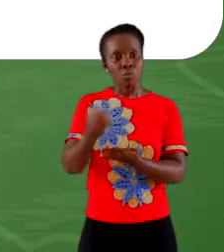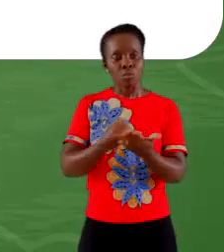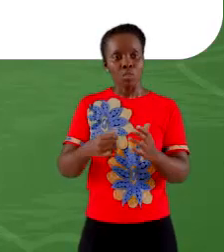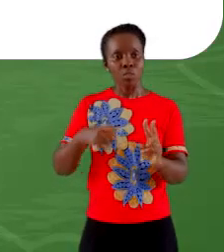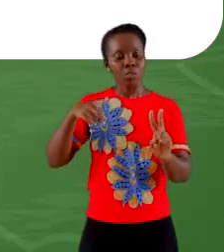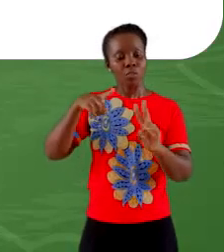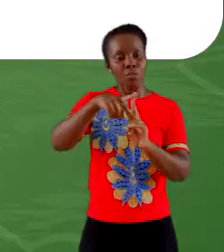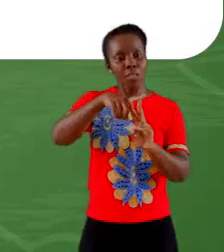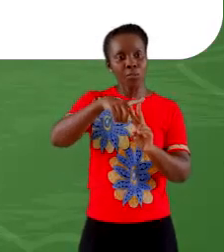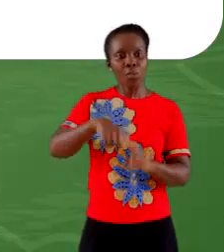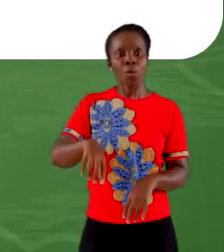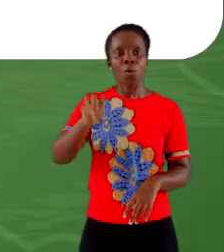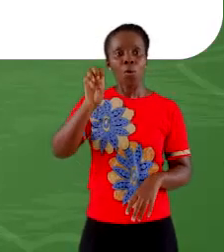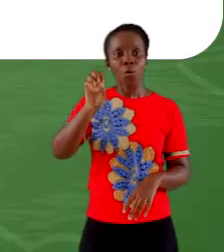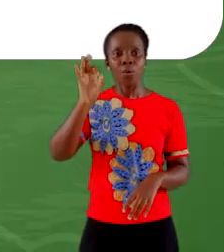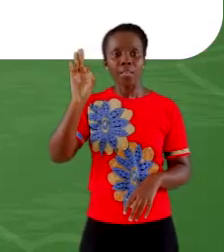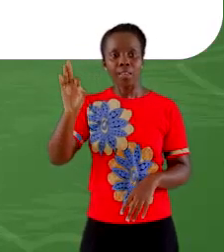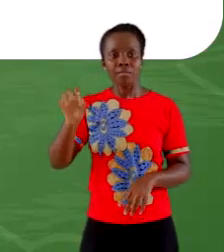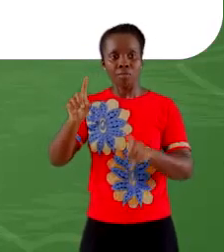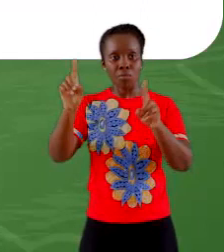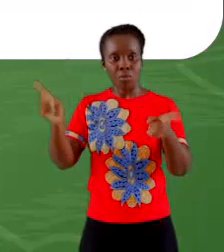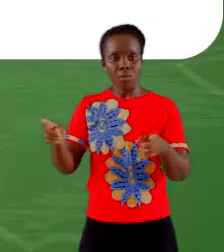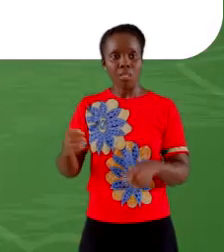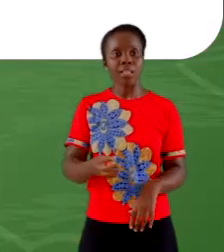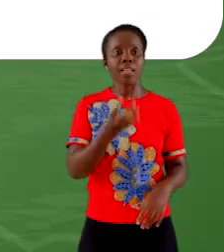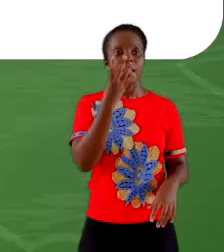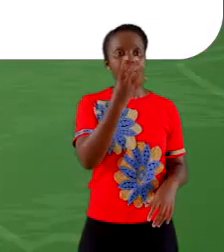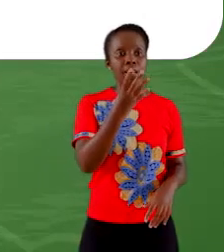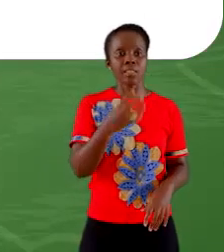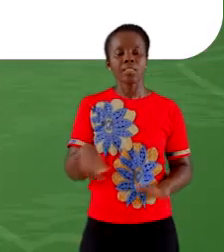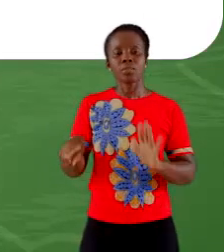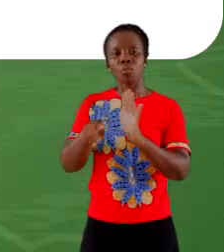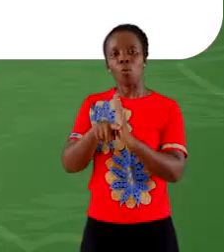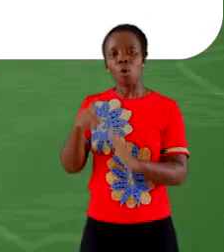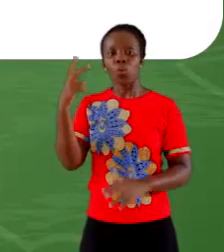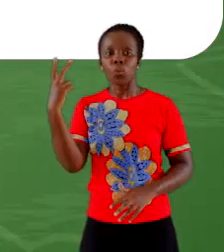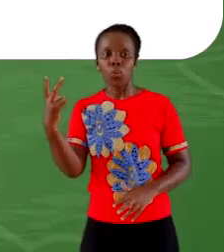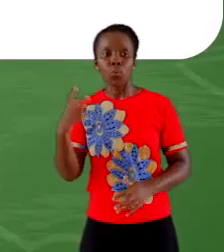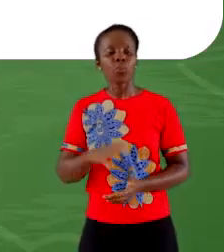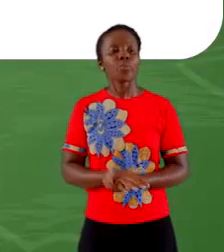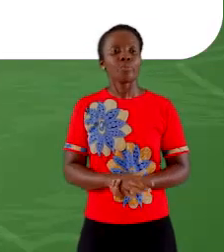Construit le vecteur EF de coordonnées 4, moins 2.